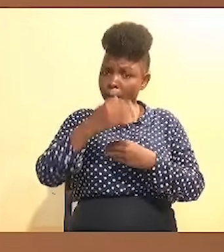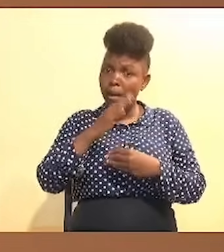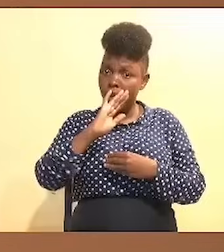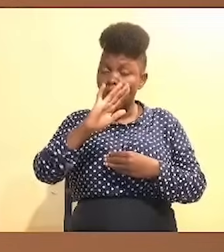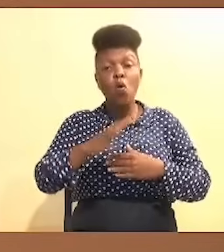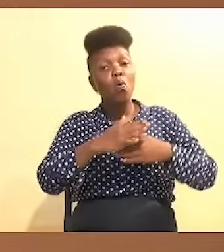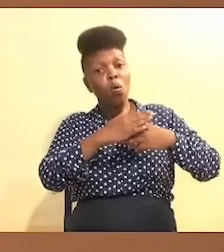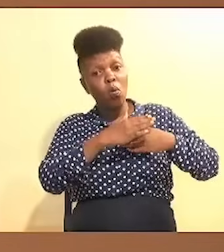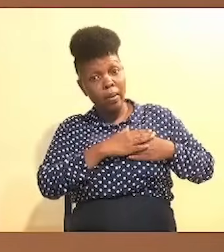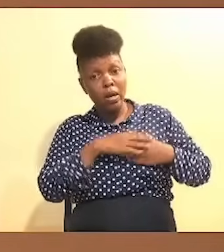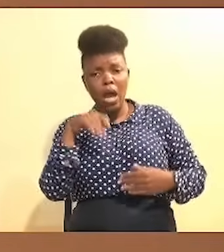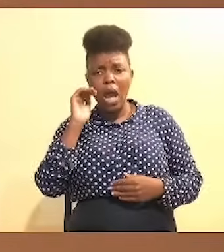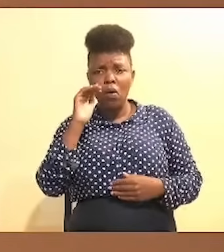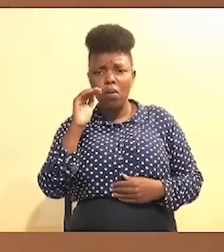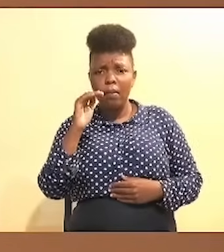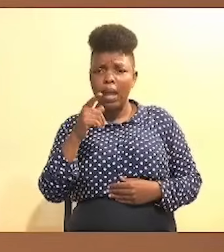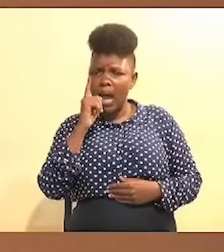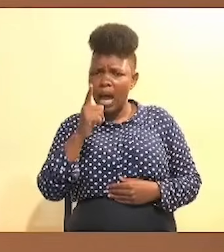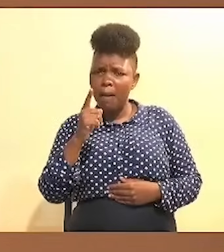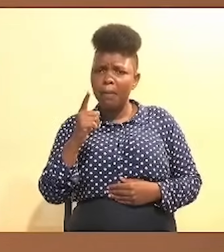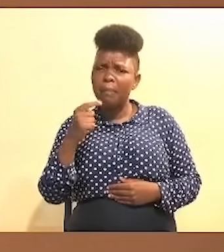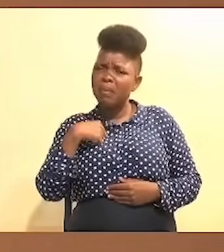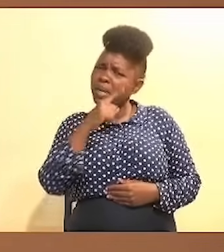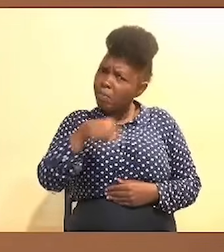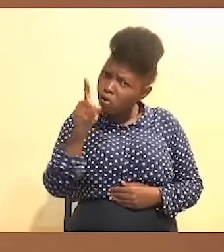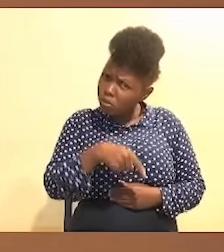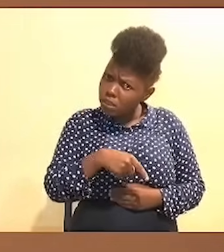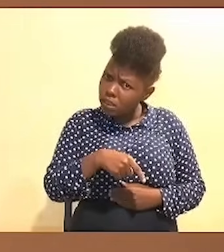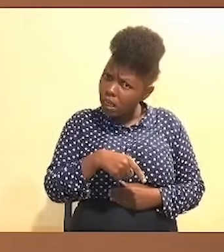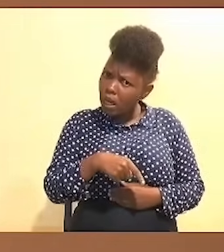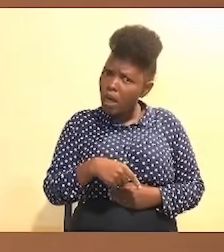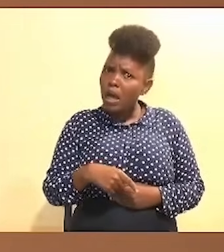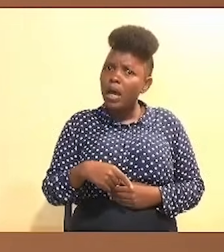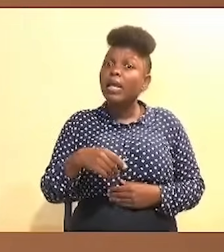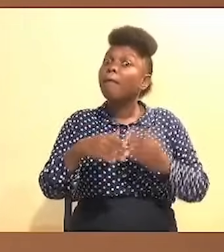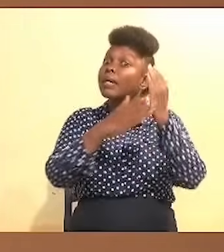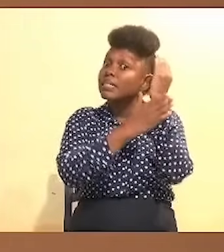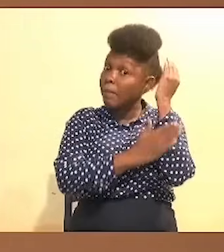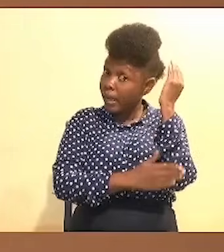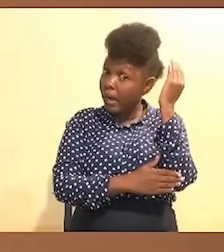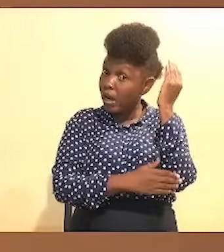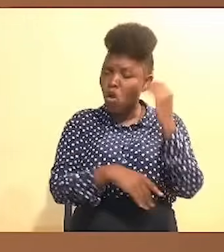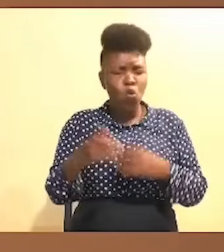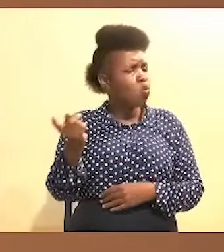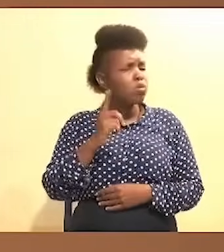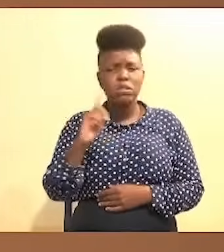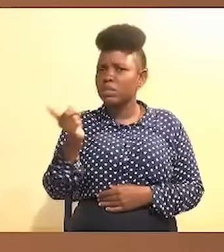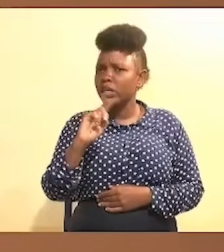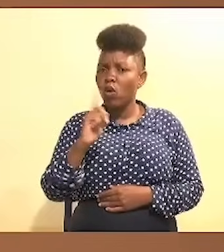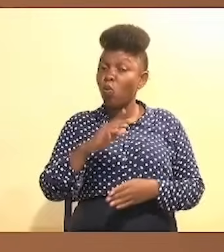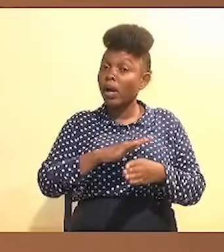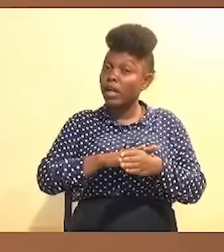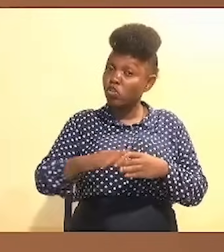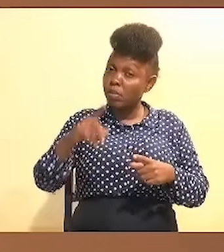upendo, akakwambia mama fulani kwa kweli hapa nimekosea hiki na hiki na hiki, na mkasameheana. Usije ukalitumia